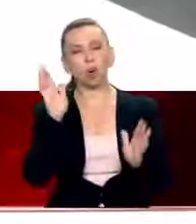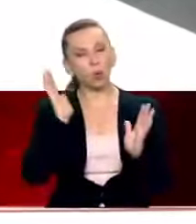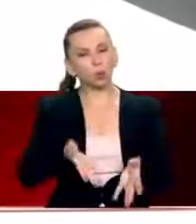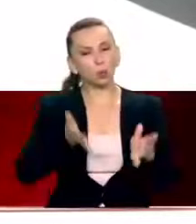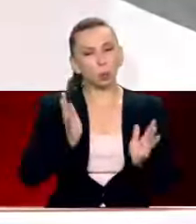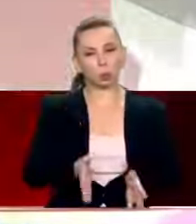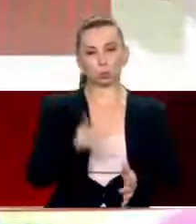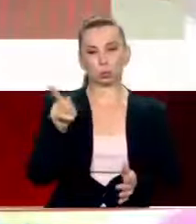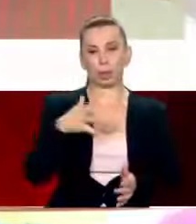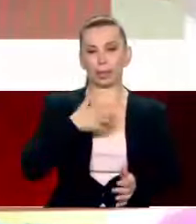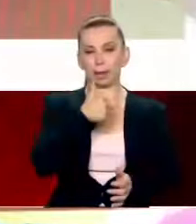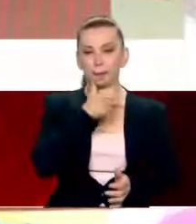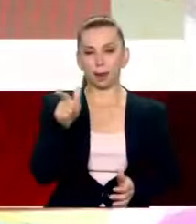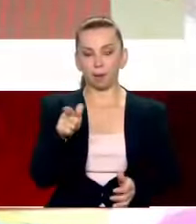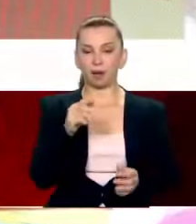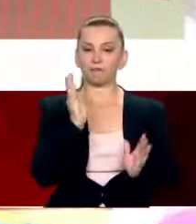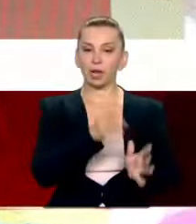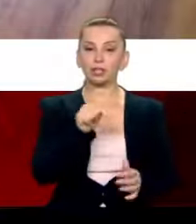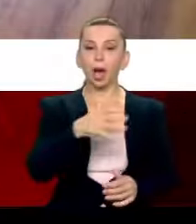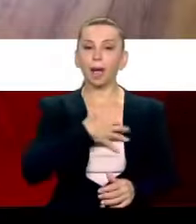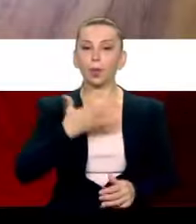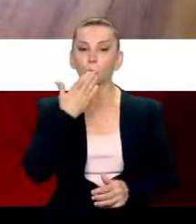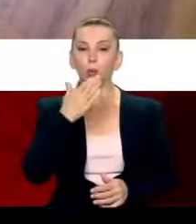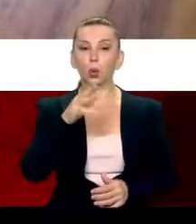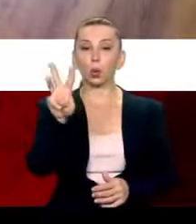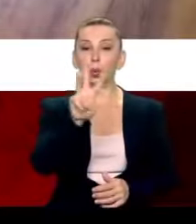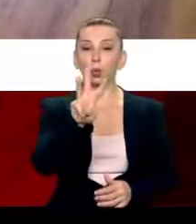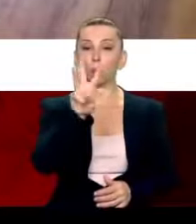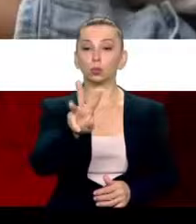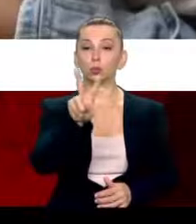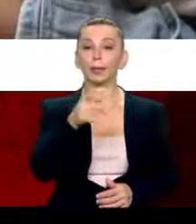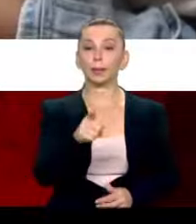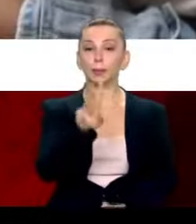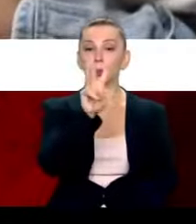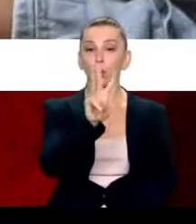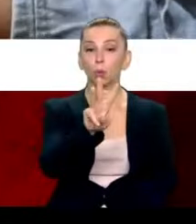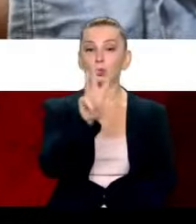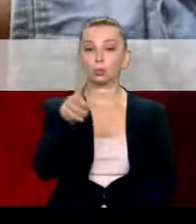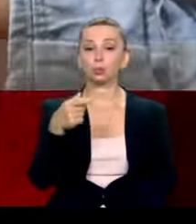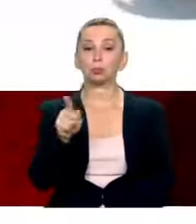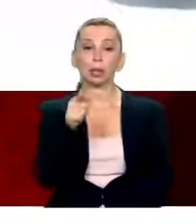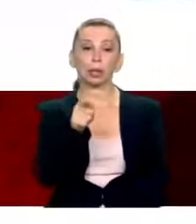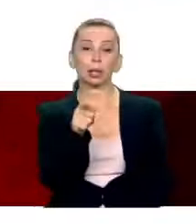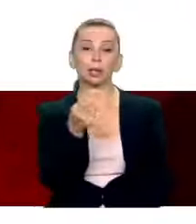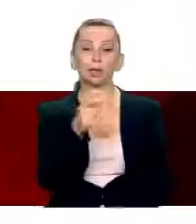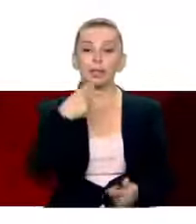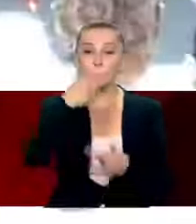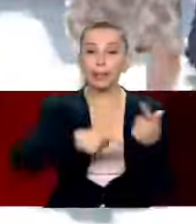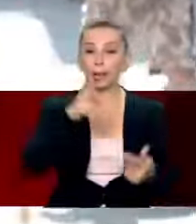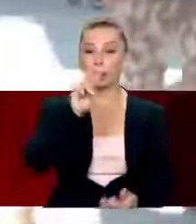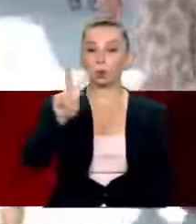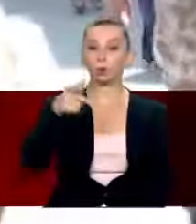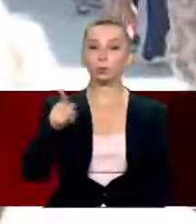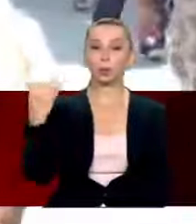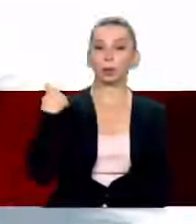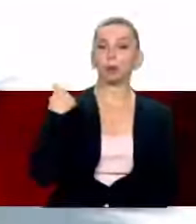çıkarması gerekiyor. Şu anda anaokullarında yaklaşık 32 bin, 35 bin bandı arasında bir rakam söz konusu. Senelik 200 bin lira